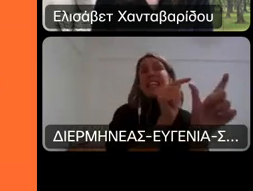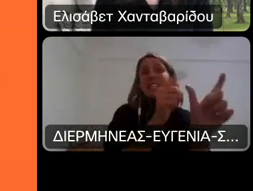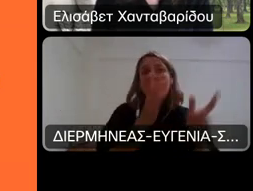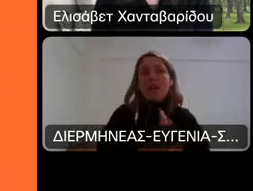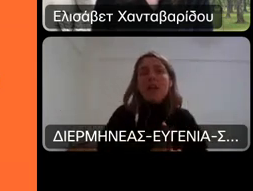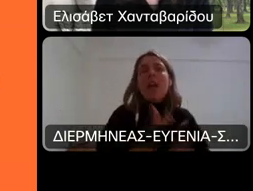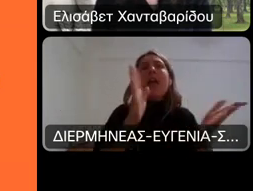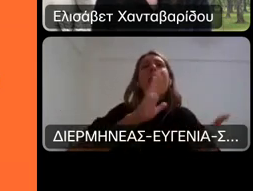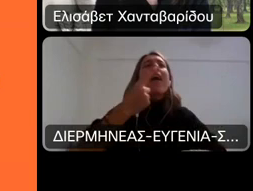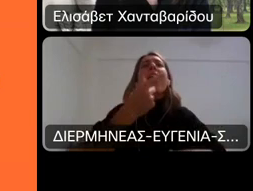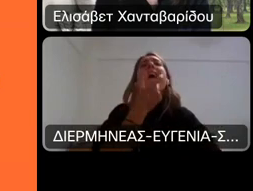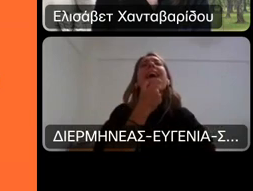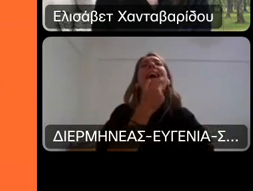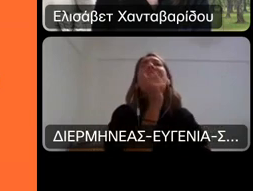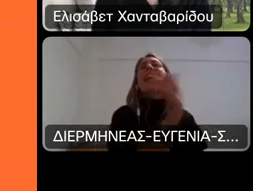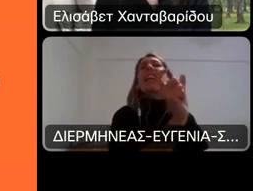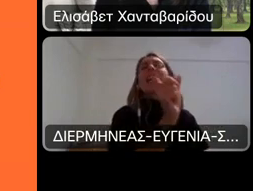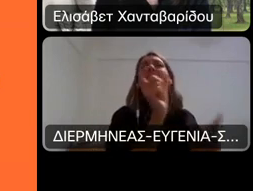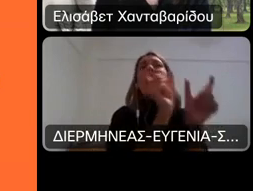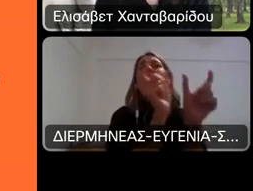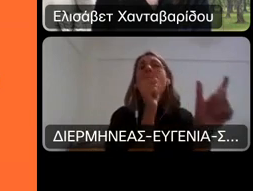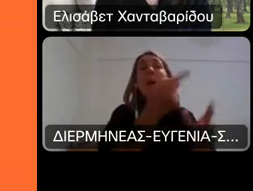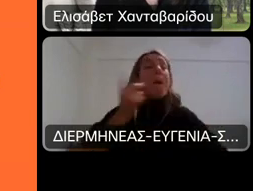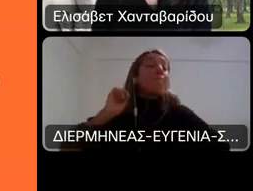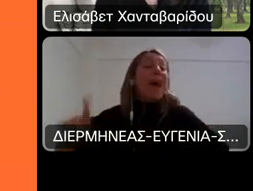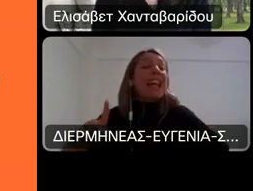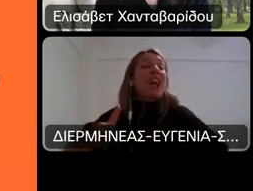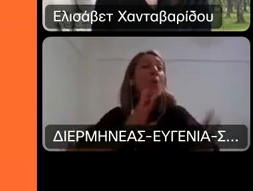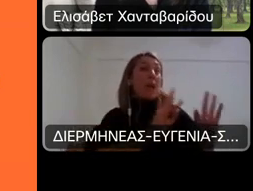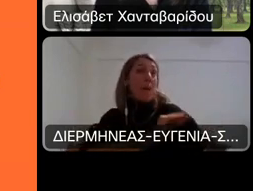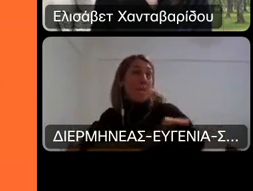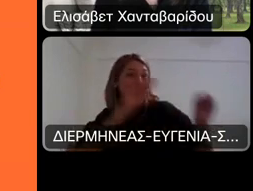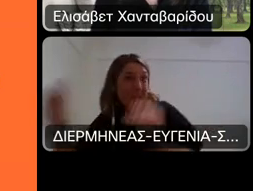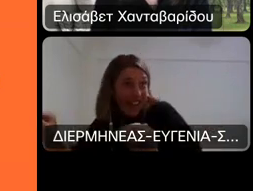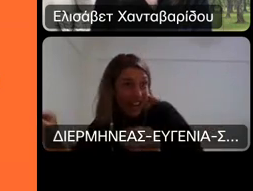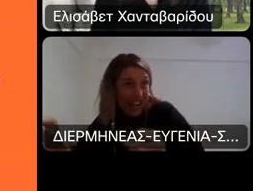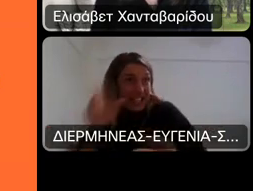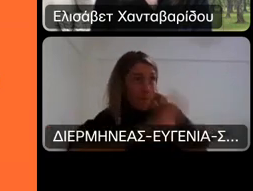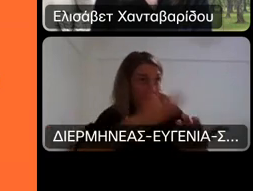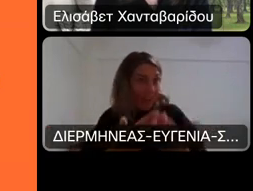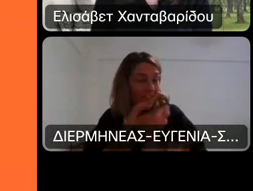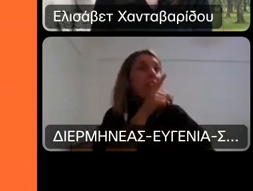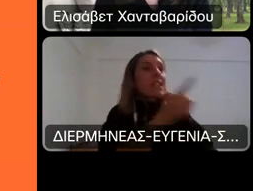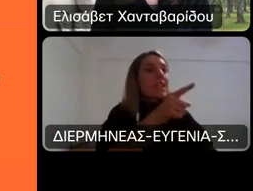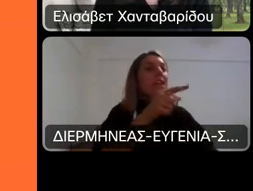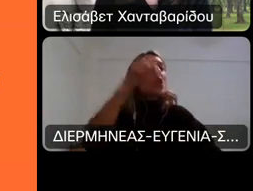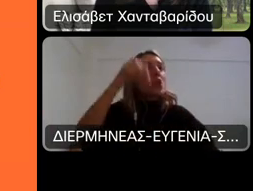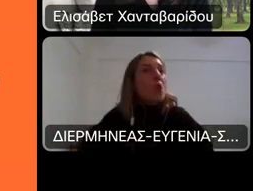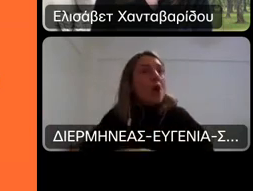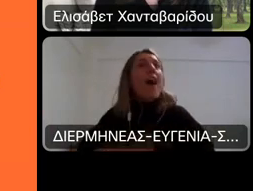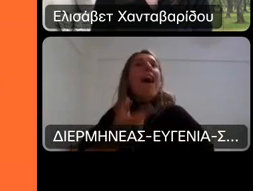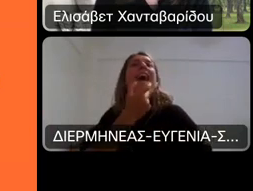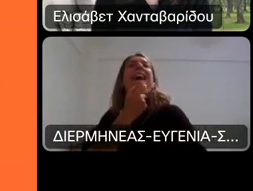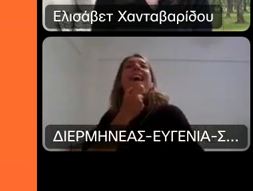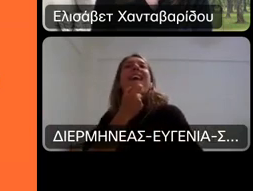θα το μεταφράζαμε μέχρι τώρα παράνομοι μετανάστες, να χρησιμοποιείται πλέον στα αγγλικά ο